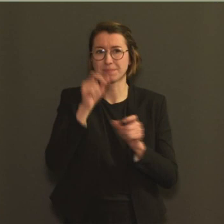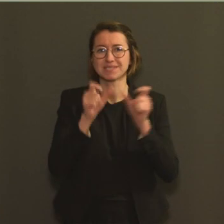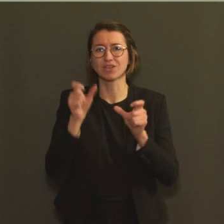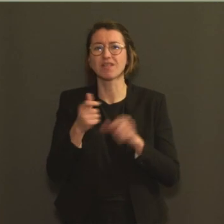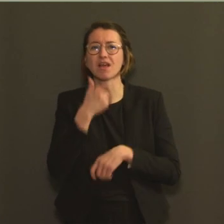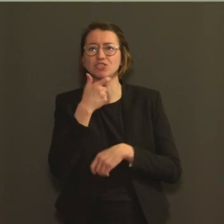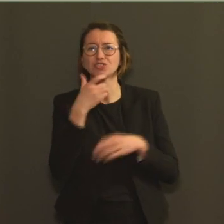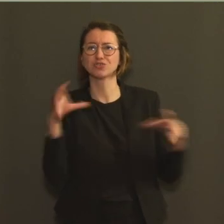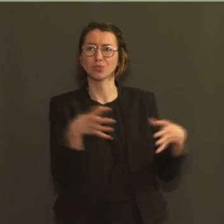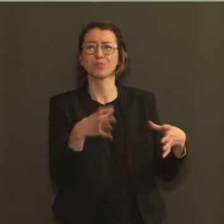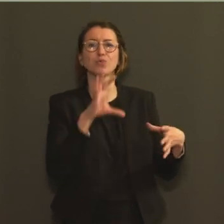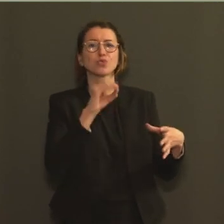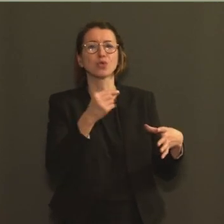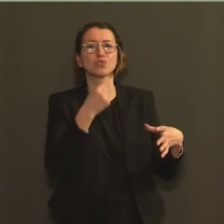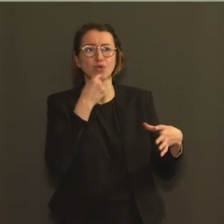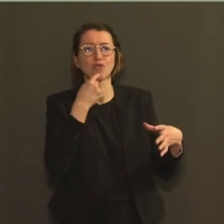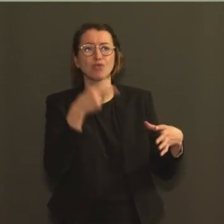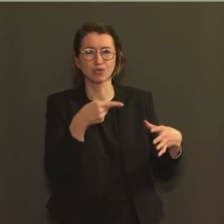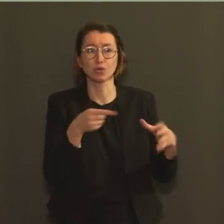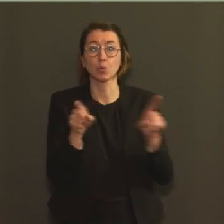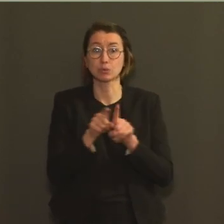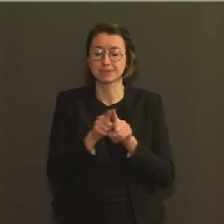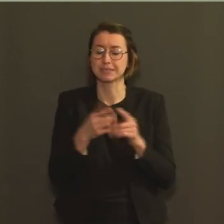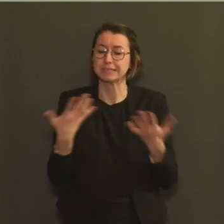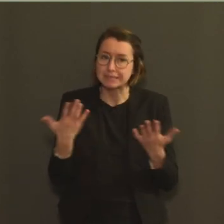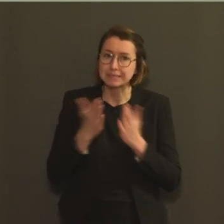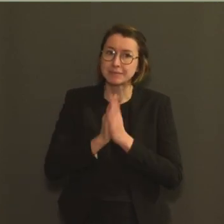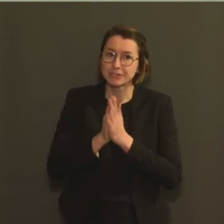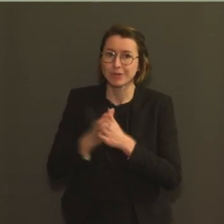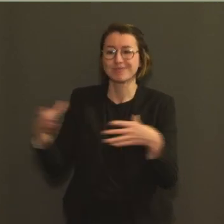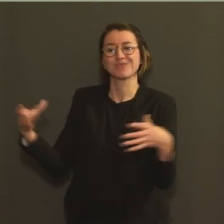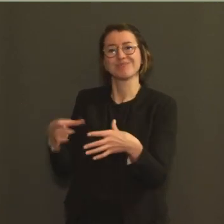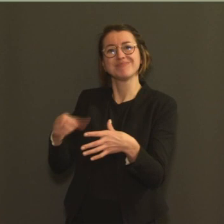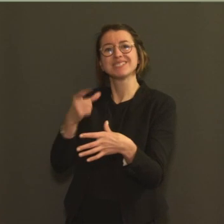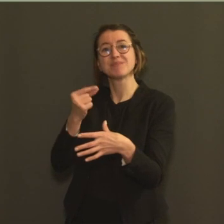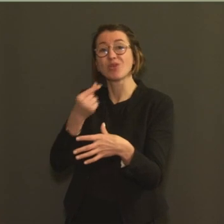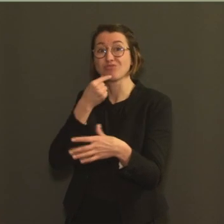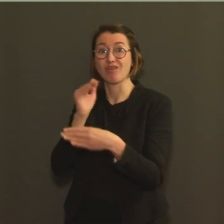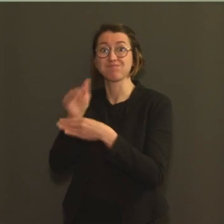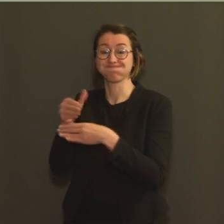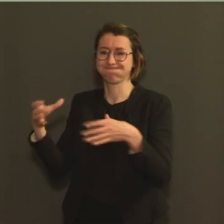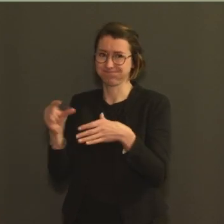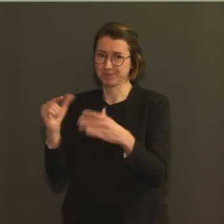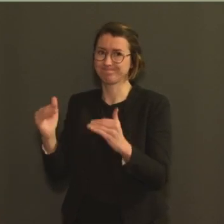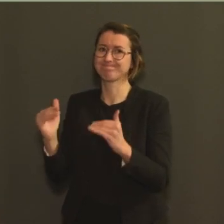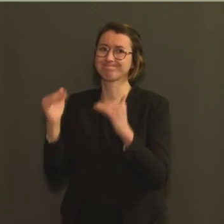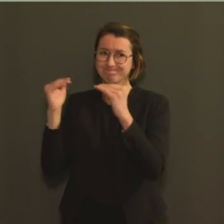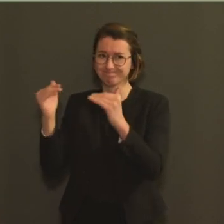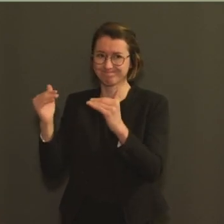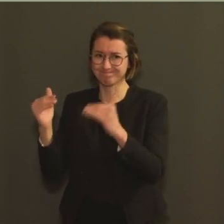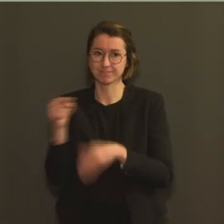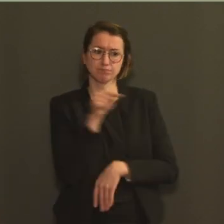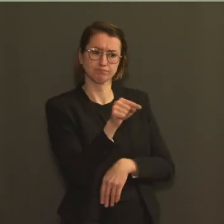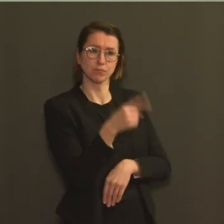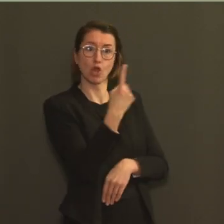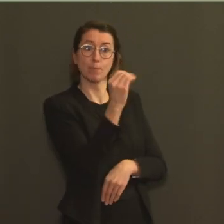et également, ce qui est un peu plus gênant, chez les plus de 70 ans. En l'occurrence, 1% chez les plus de 30 ans et 7%